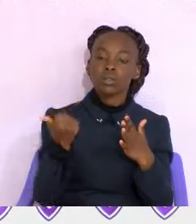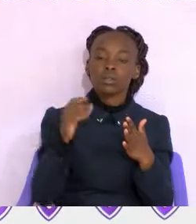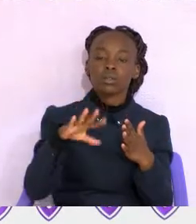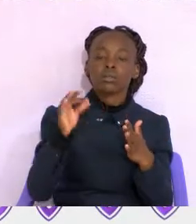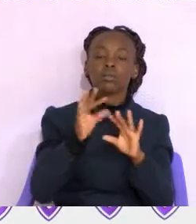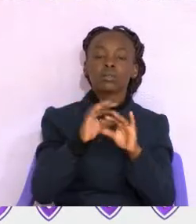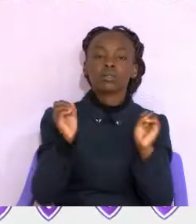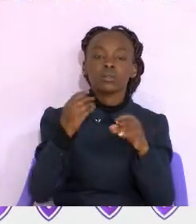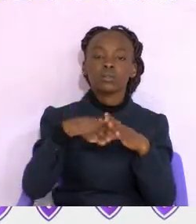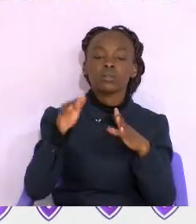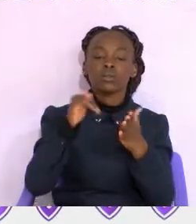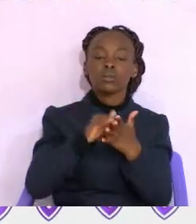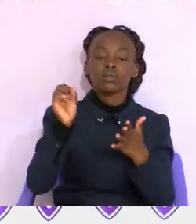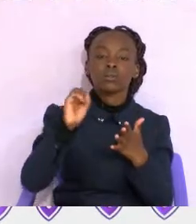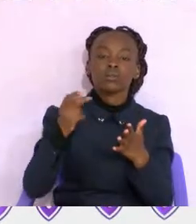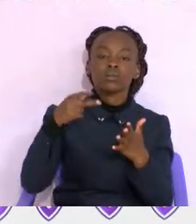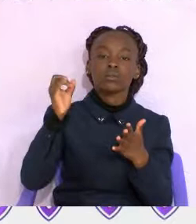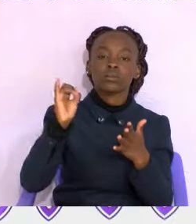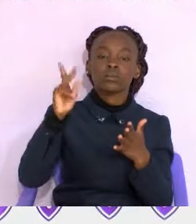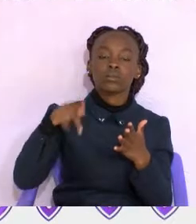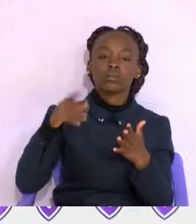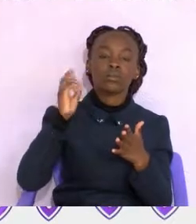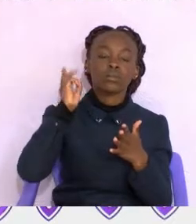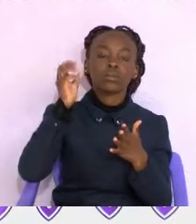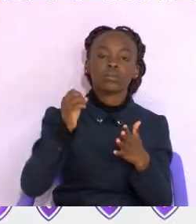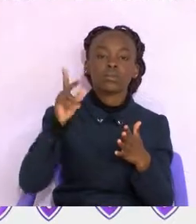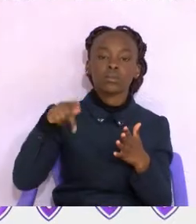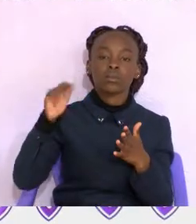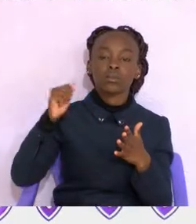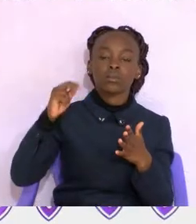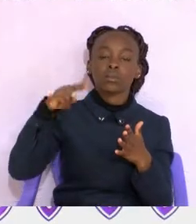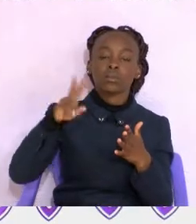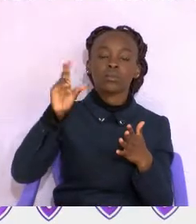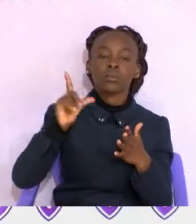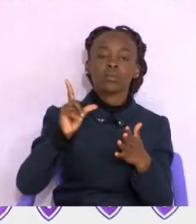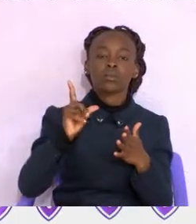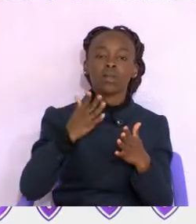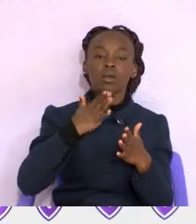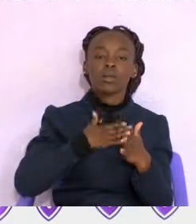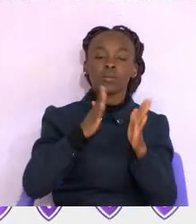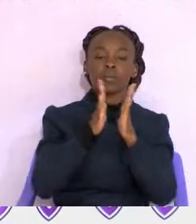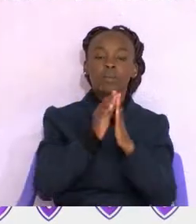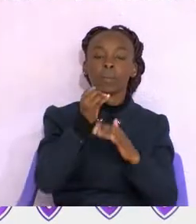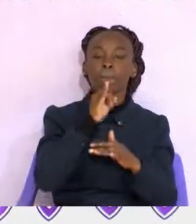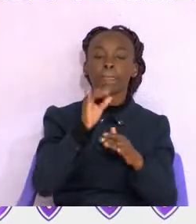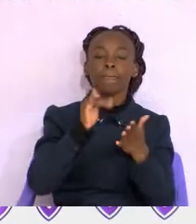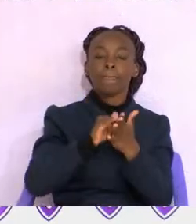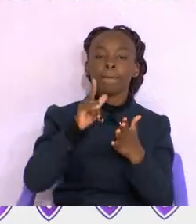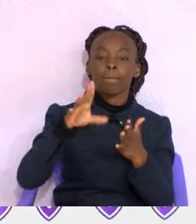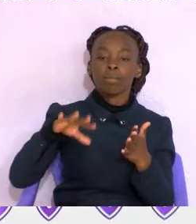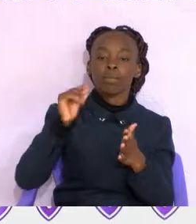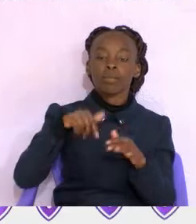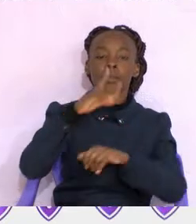ile meli ilikuwa Paulo. Maombi yangu kwako upatikane wewe. Kwa ile eneo unafanyia biashara, sauti yako ikawe